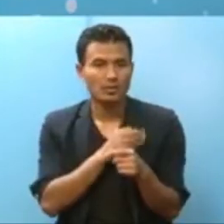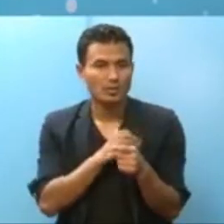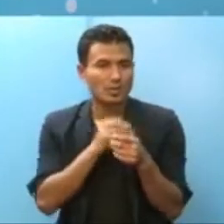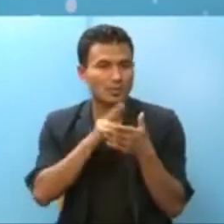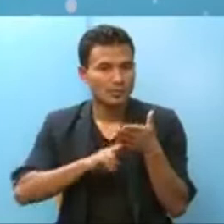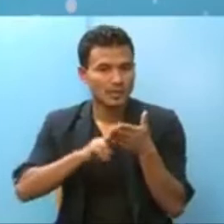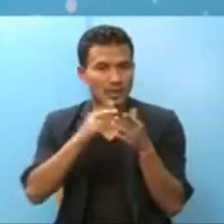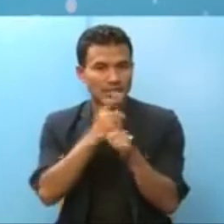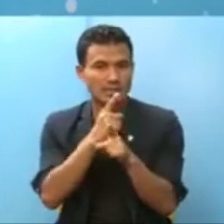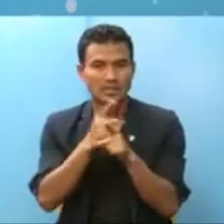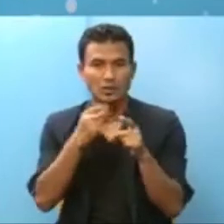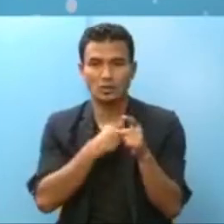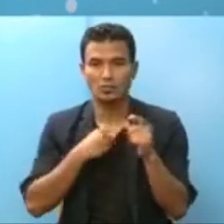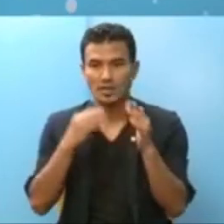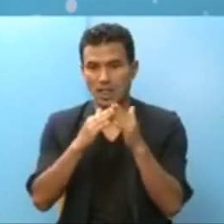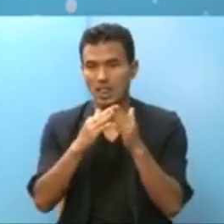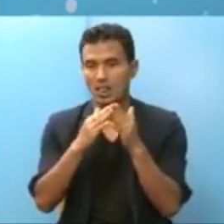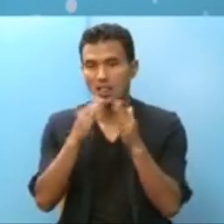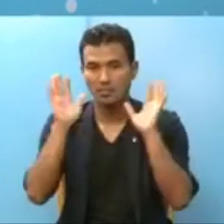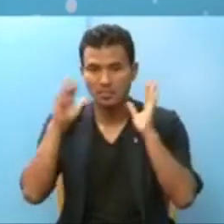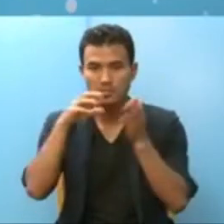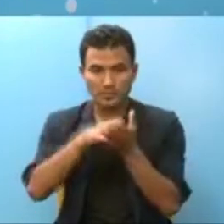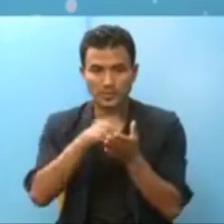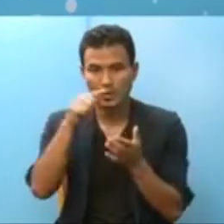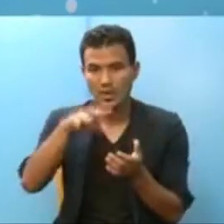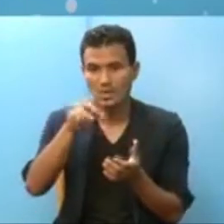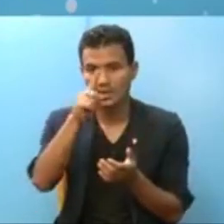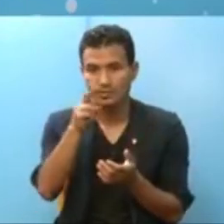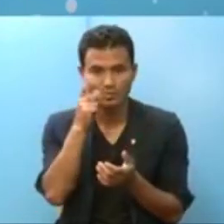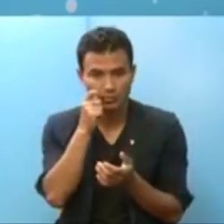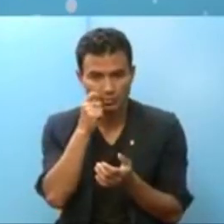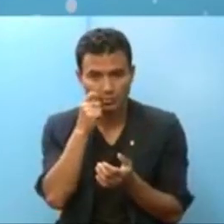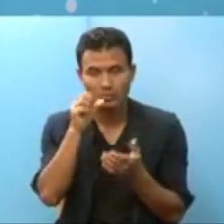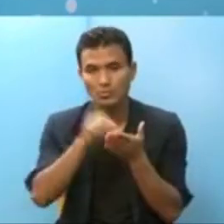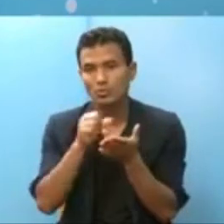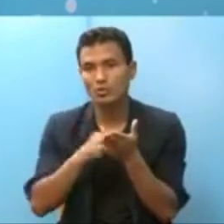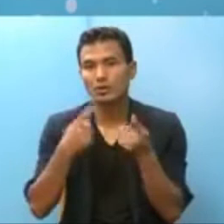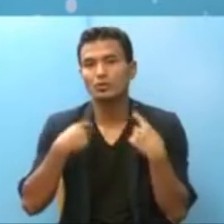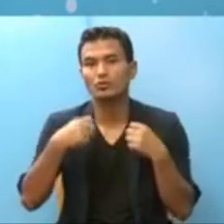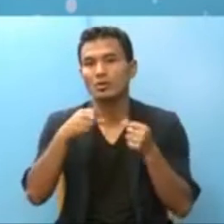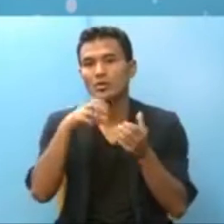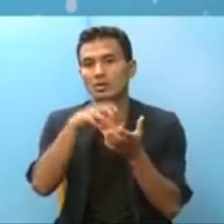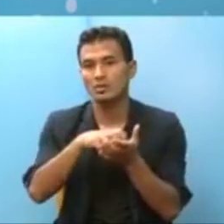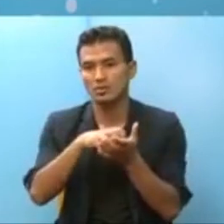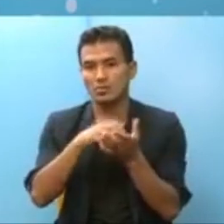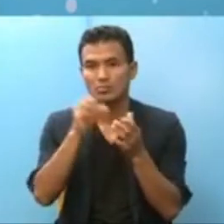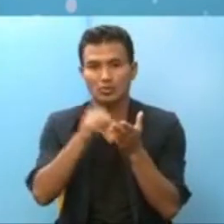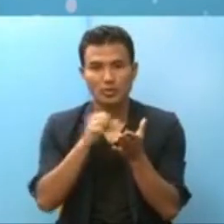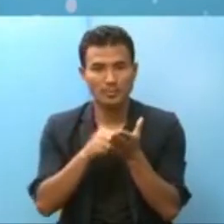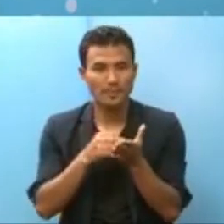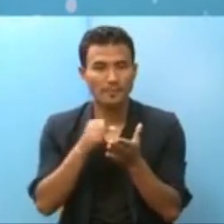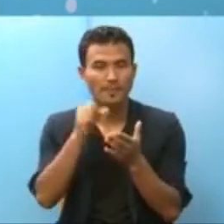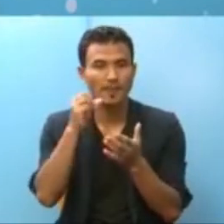विद्ध्याले सिच्छन अस्पताल महराज गजमा कैलाली का एक पुरुष्ट पोखरा स्वाथ विज्ञान पर्तिस्थान पोखरामा